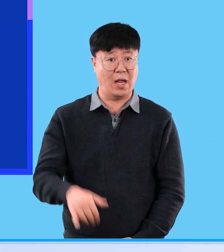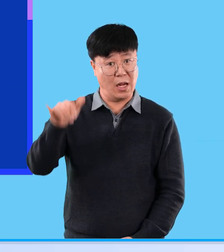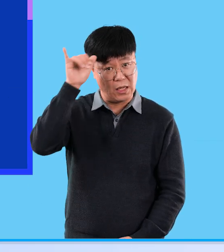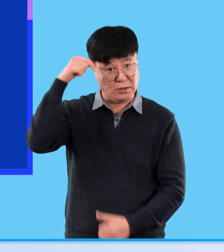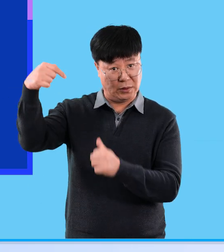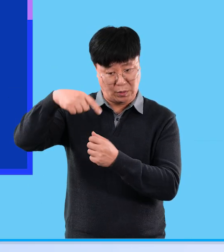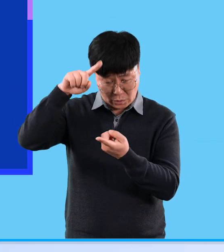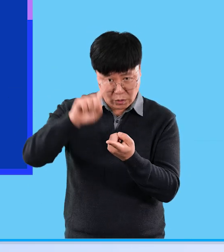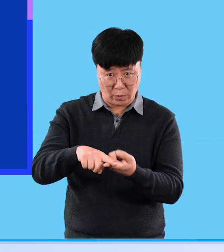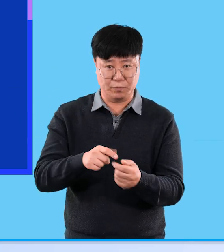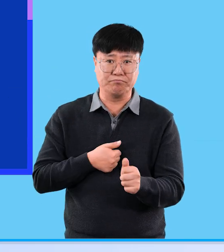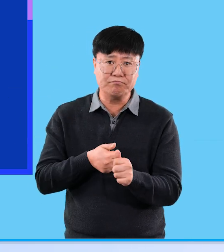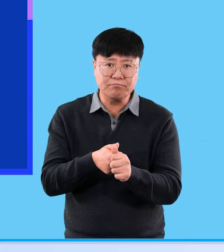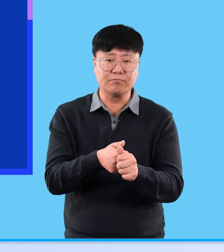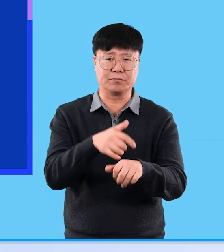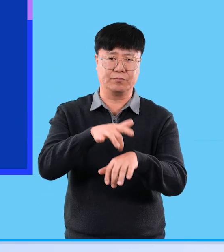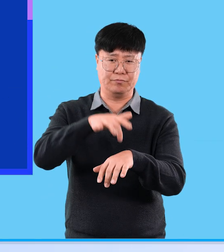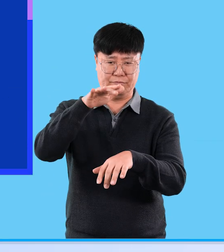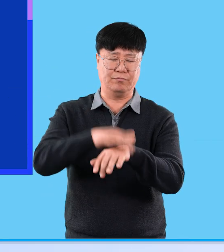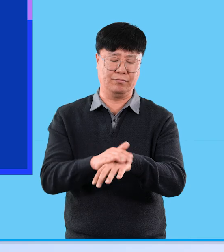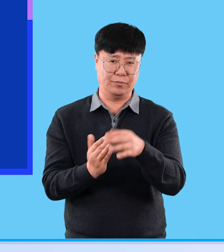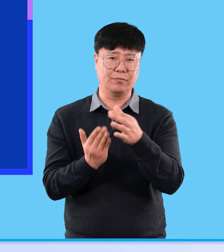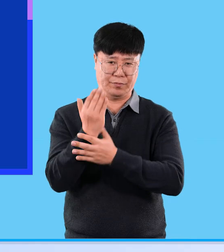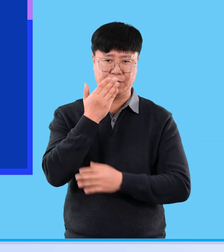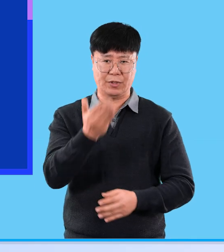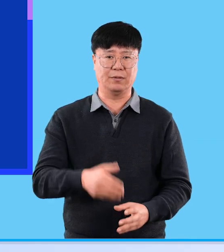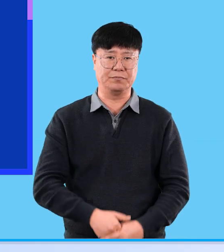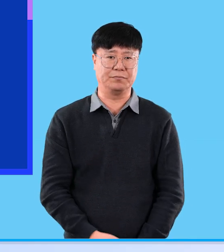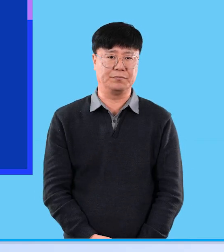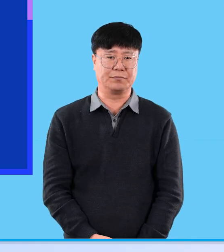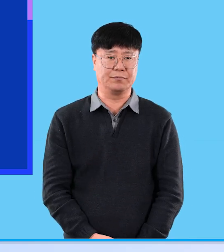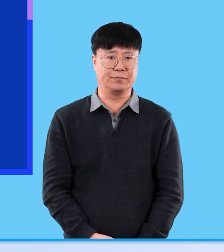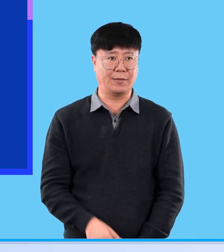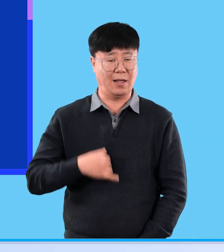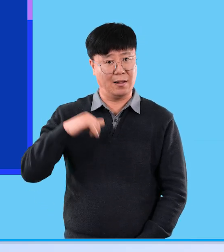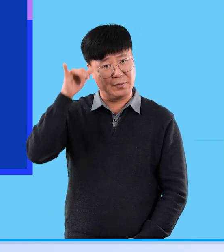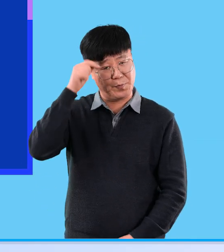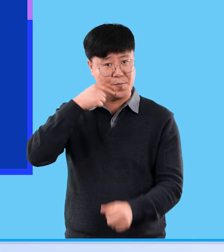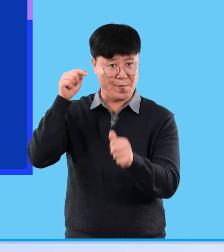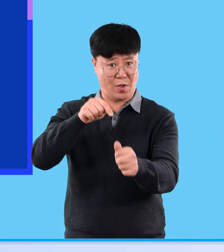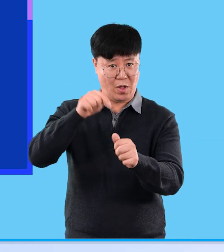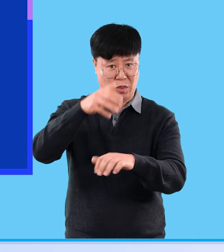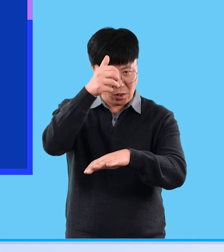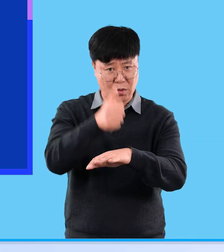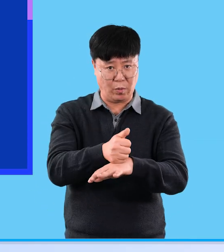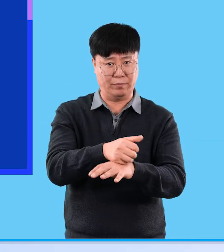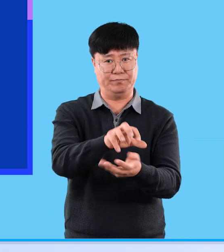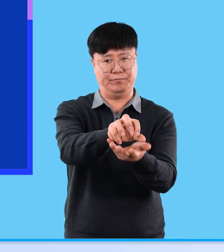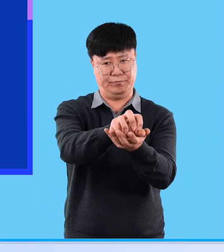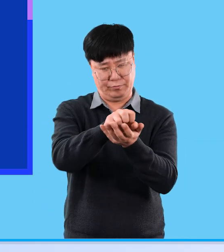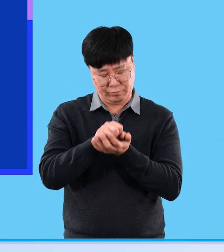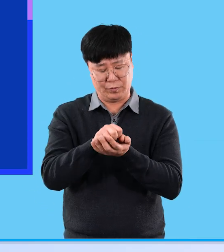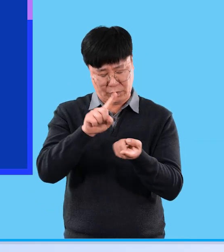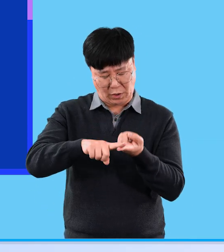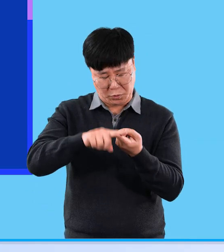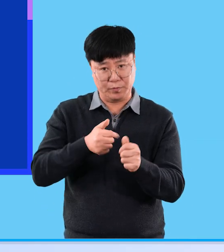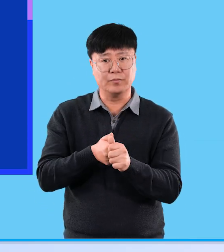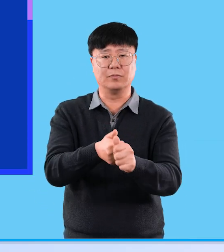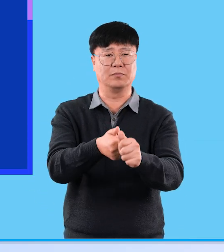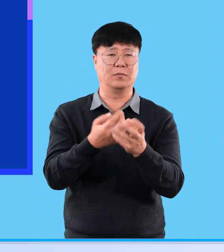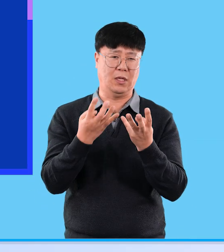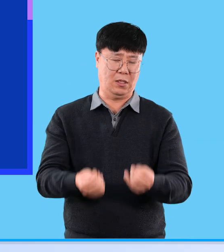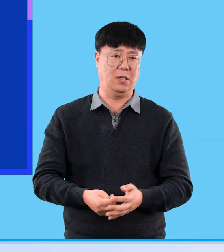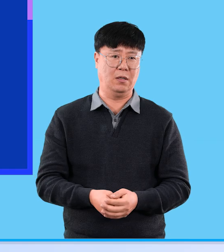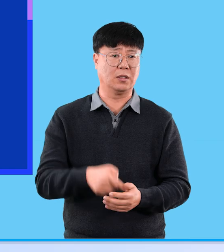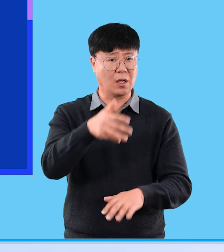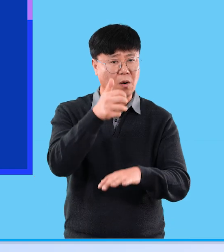AI가 시키는 대로 따라가는 습관이 생기게 됩니다. 프롬프트 결과를 그대로 수용하는 경우가 많이 있습니다.